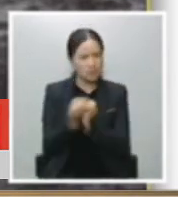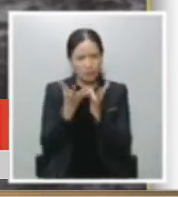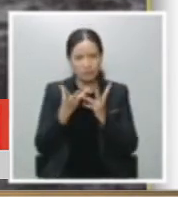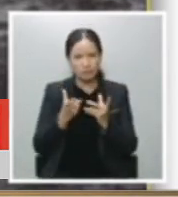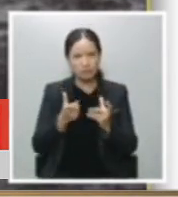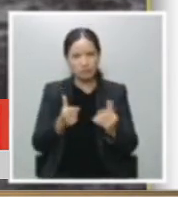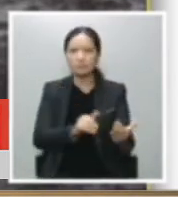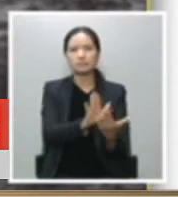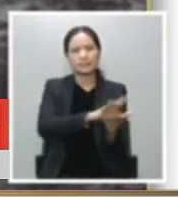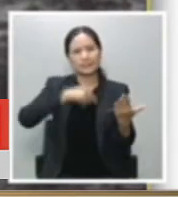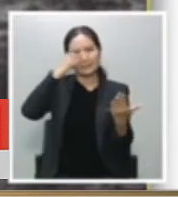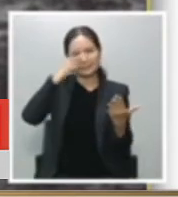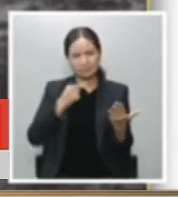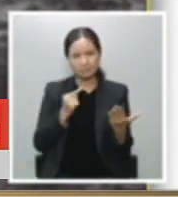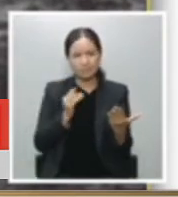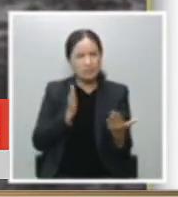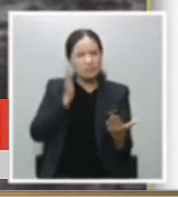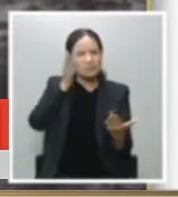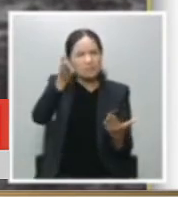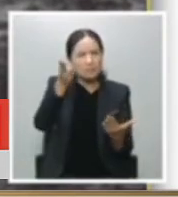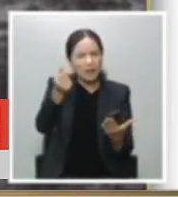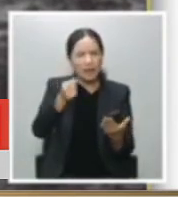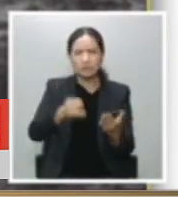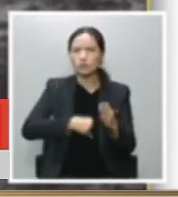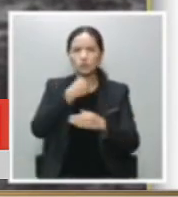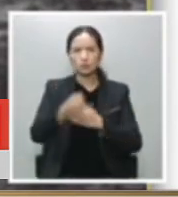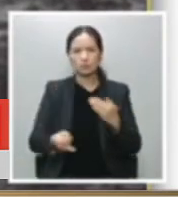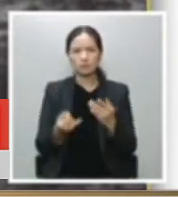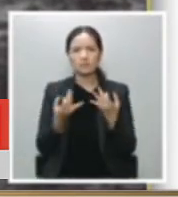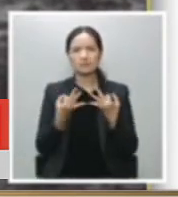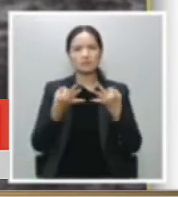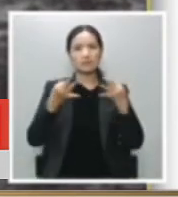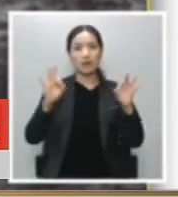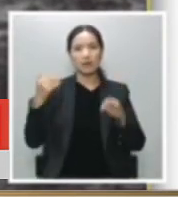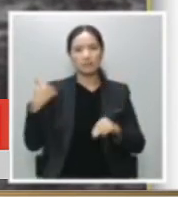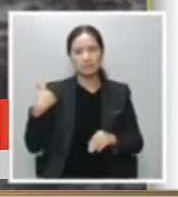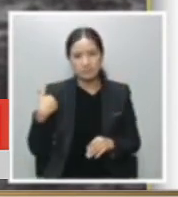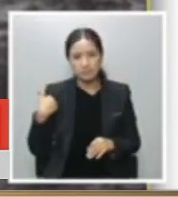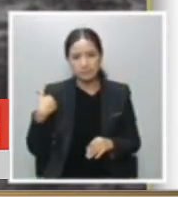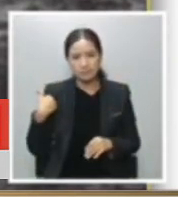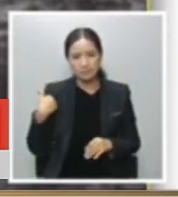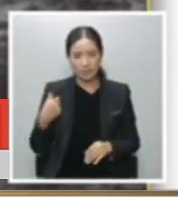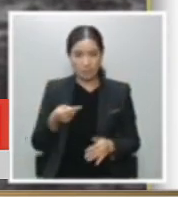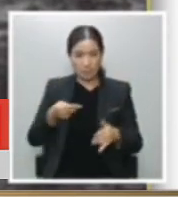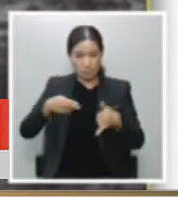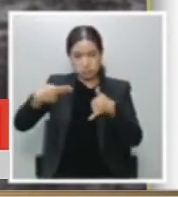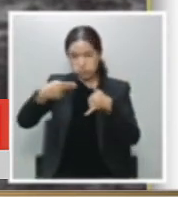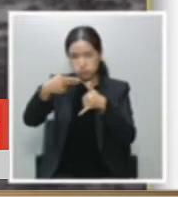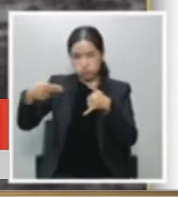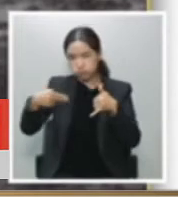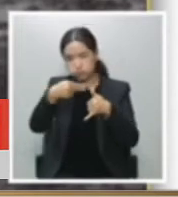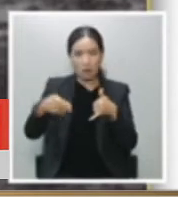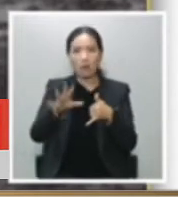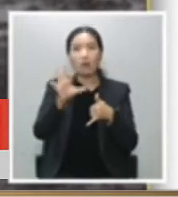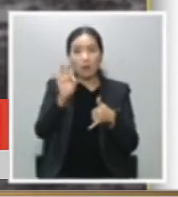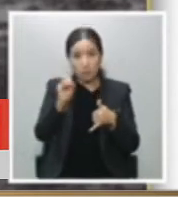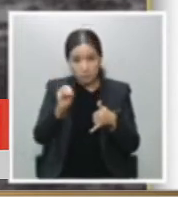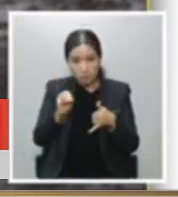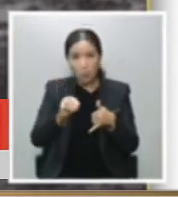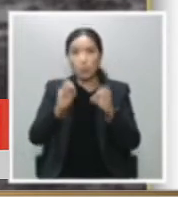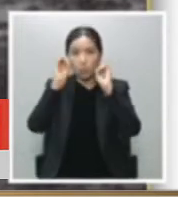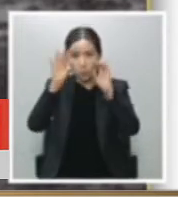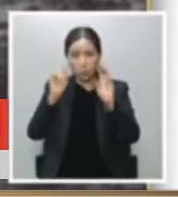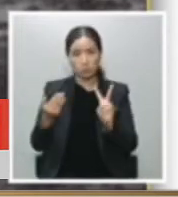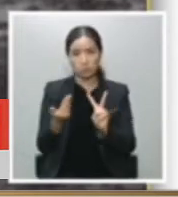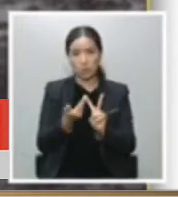หรือจะสิ้นสิทธิเสรีที่ไกลปืน90นัดรัวใส่ร่างครู